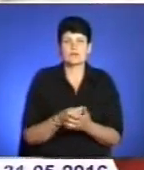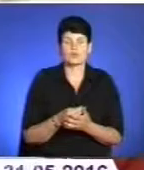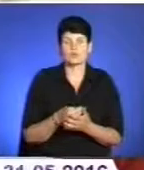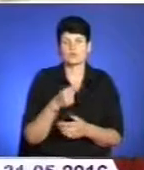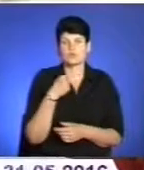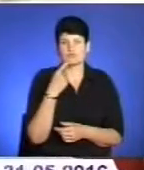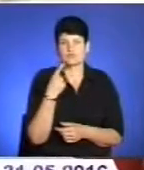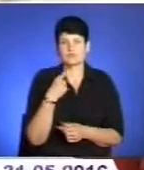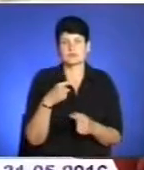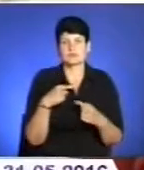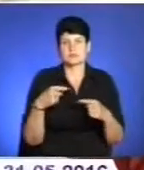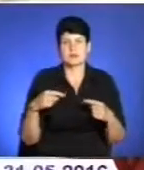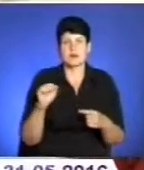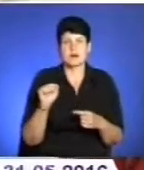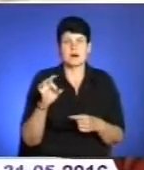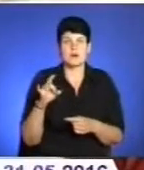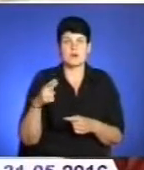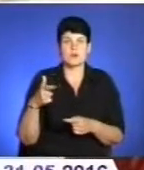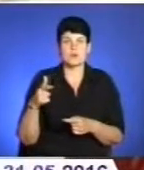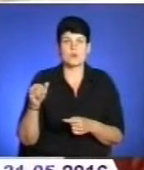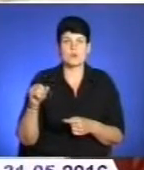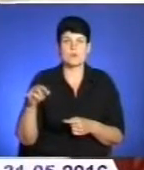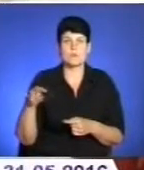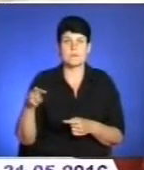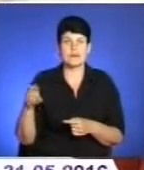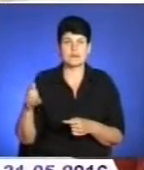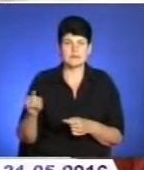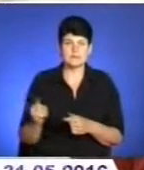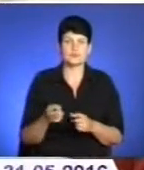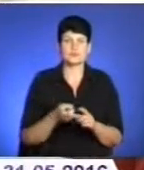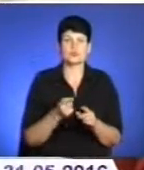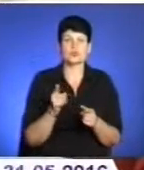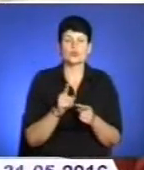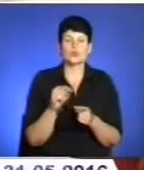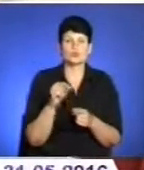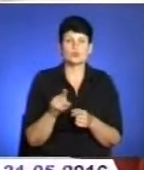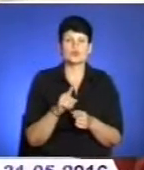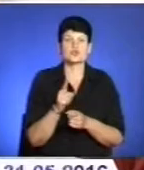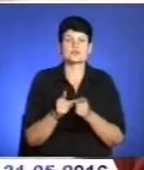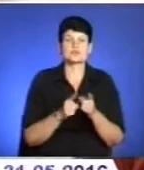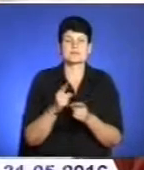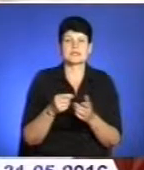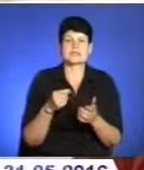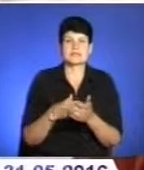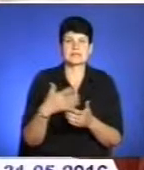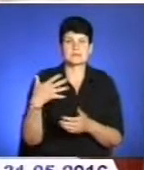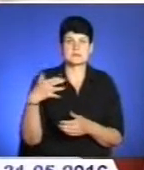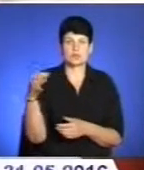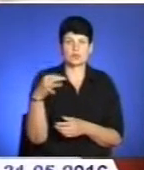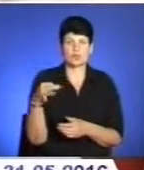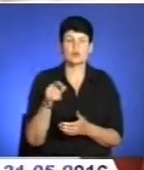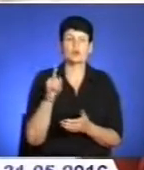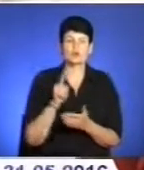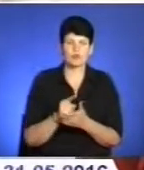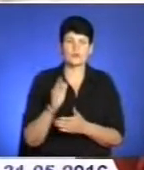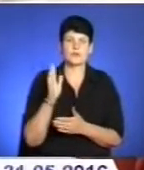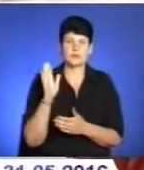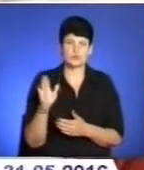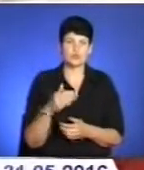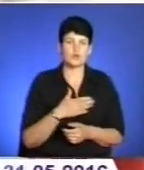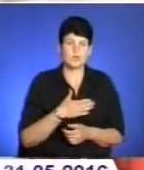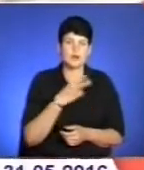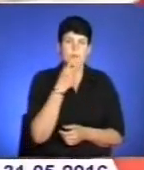висловлювали аргументи в знак того, що все ж таки зміна тарифу на тих 50 копійок повинна відбутися, то я бачу